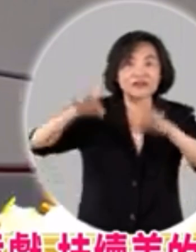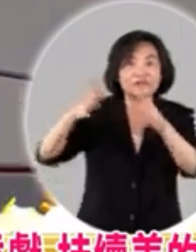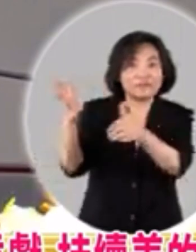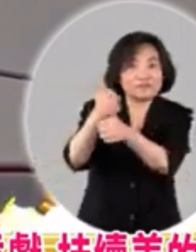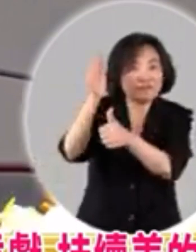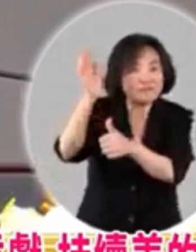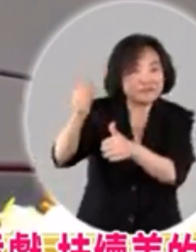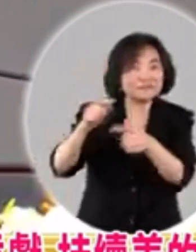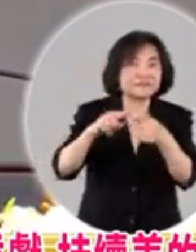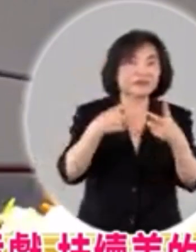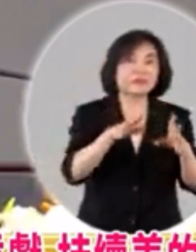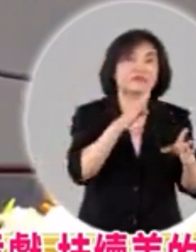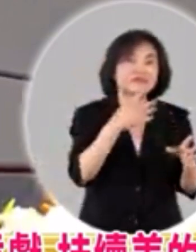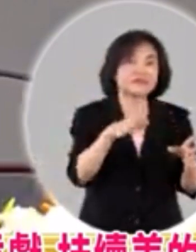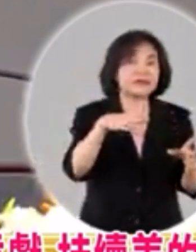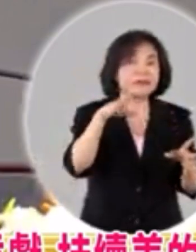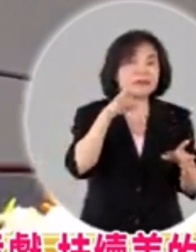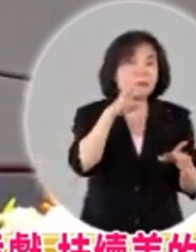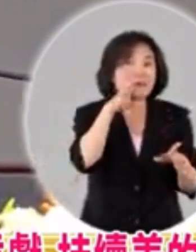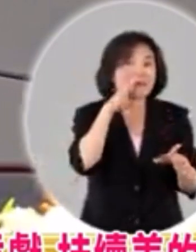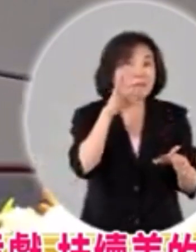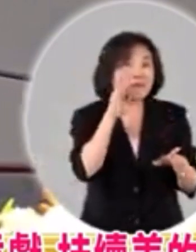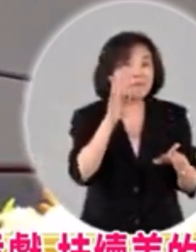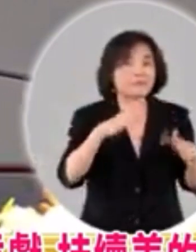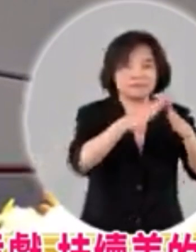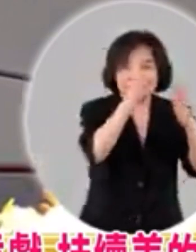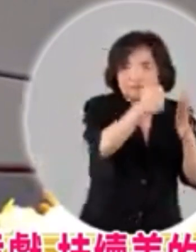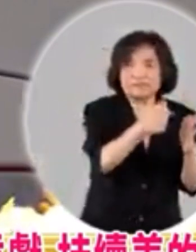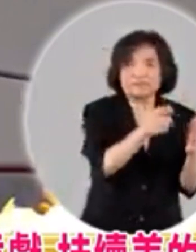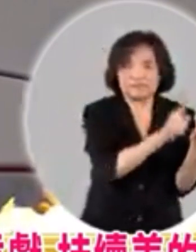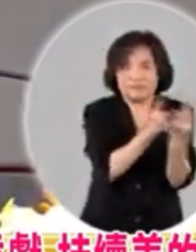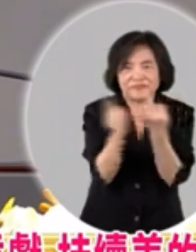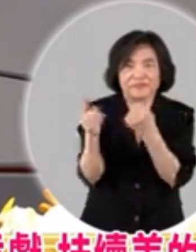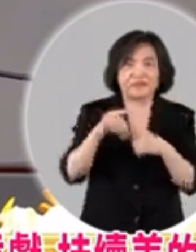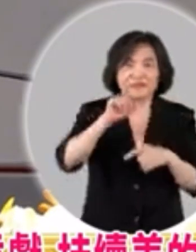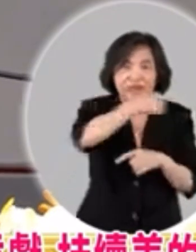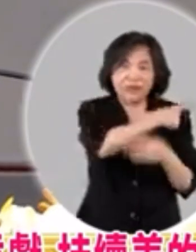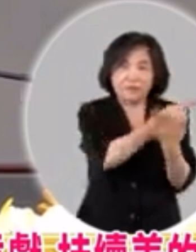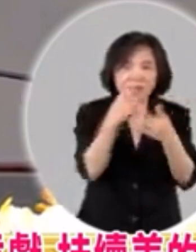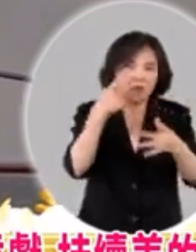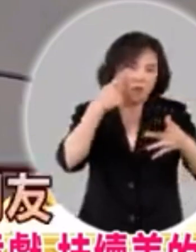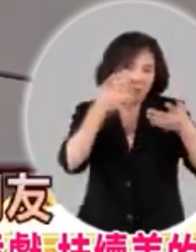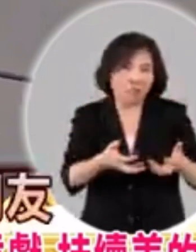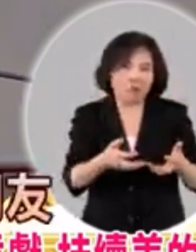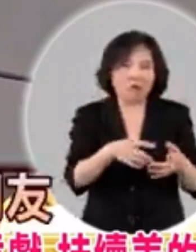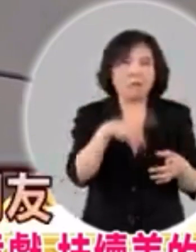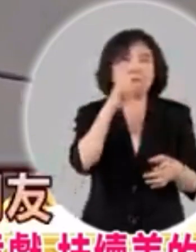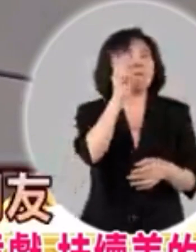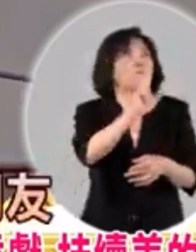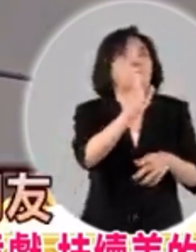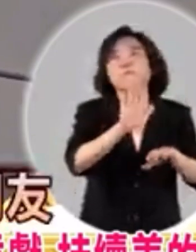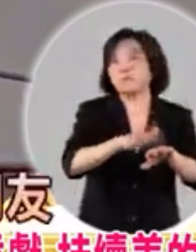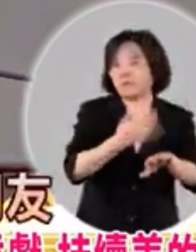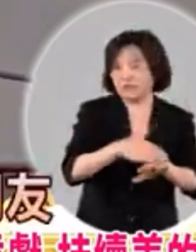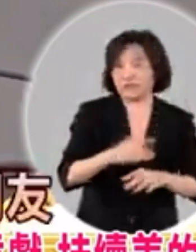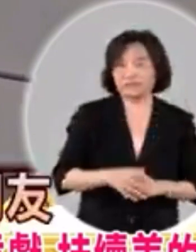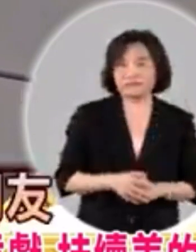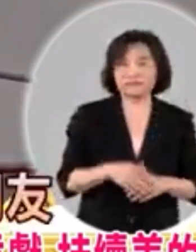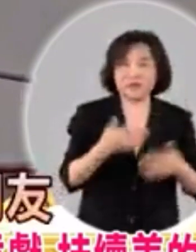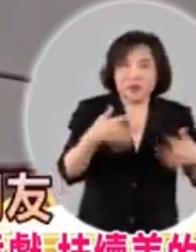者在布鲁塞尔，台湾的议题不在边缘，有越来越多的民主好朋